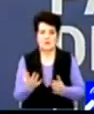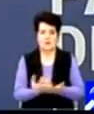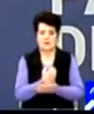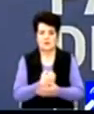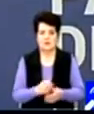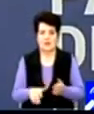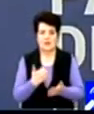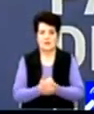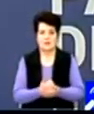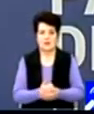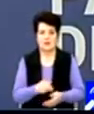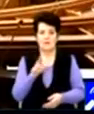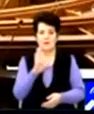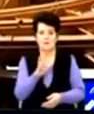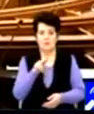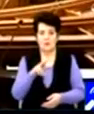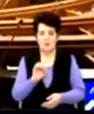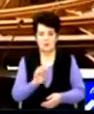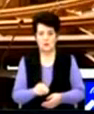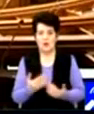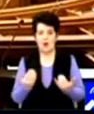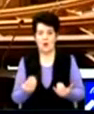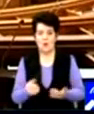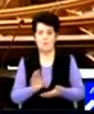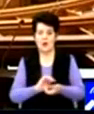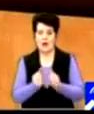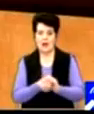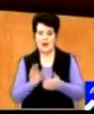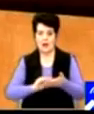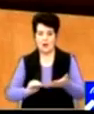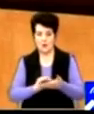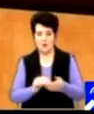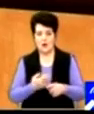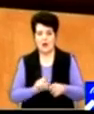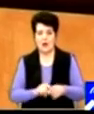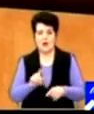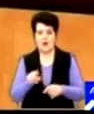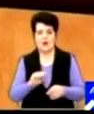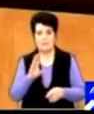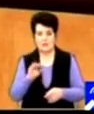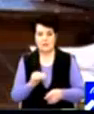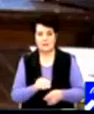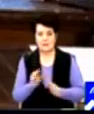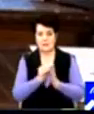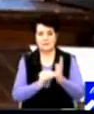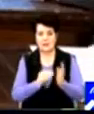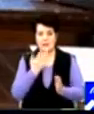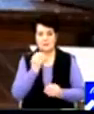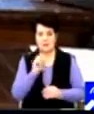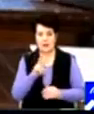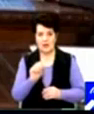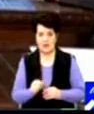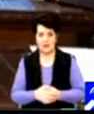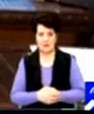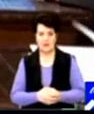câștigat liderul democraților Vlad Plahotniuc. Blocul acum a cerut și recalcularea mandatelor de deputat pe circumscripția națională. Or,